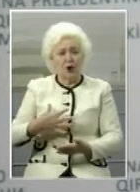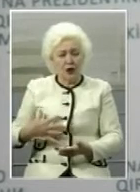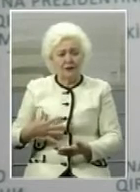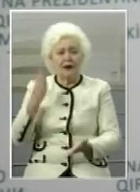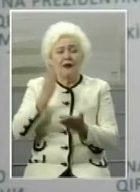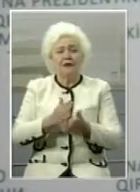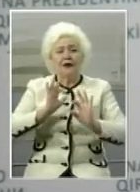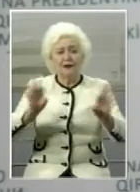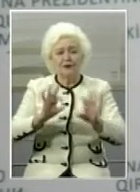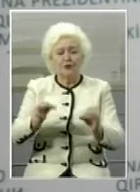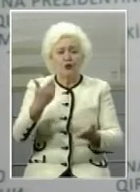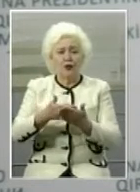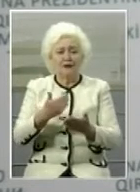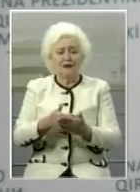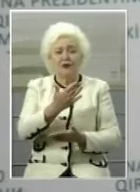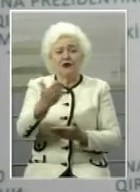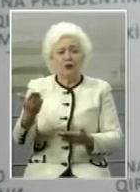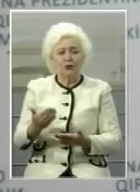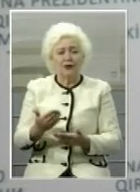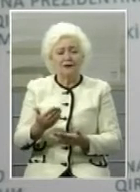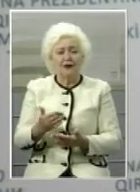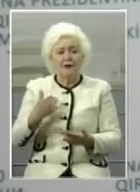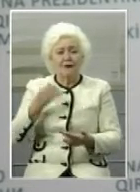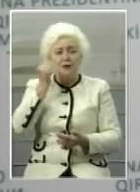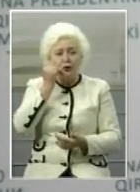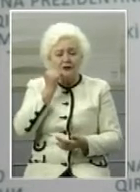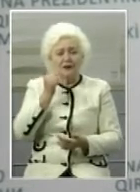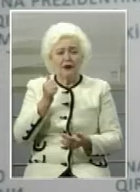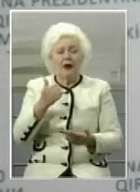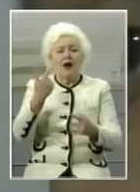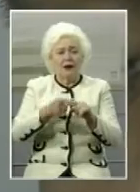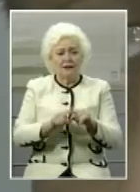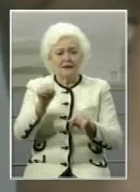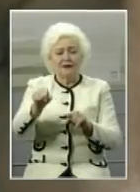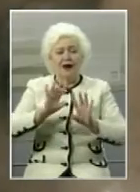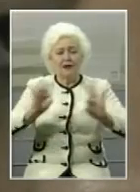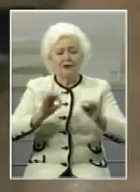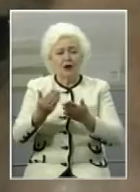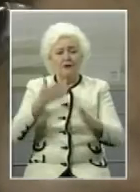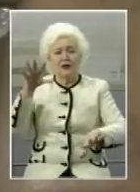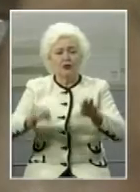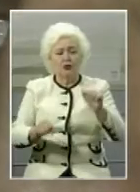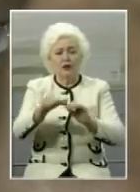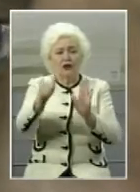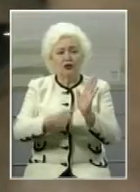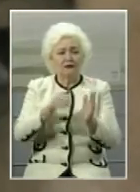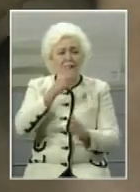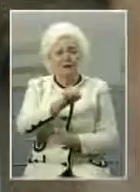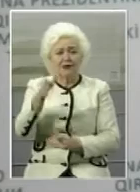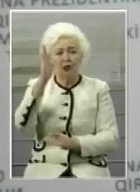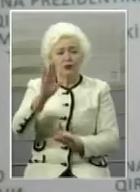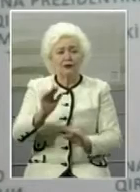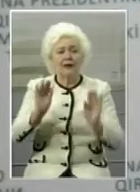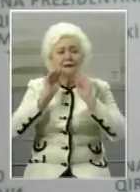є інформація, що нібито направили двох там до Москви, але ця інформація від окупантів. В 16:00 буде закрите